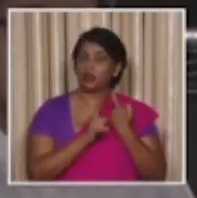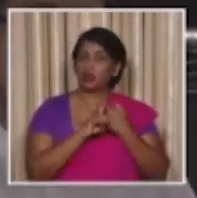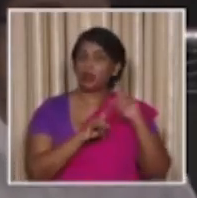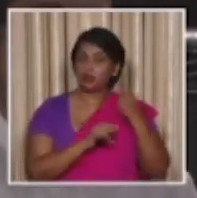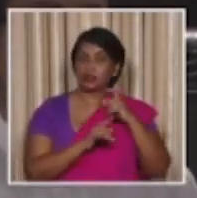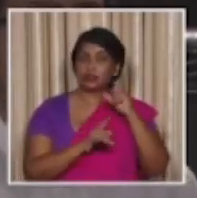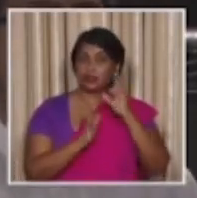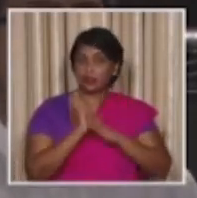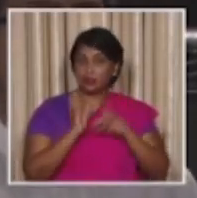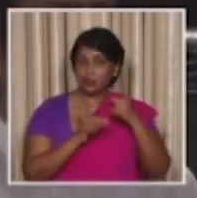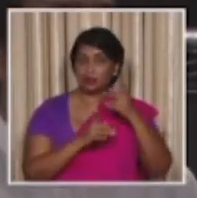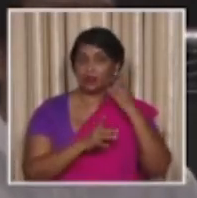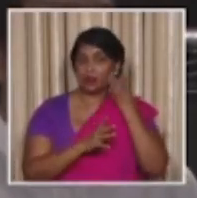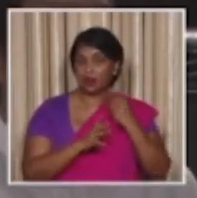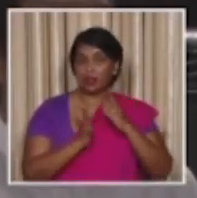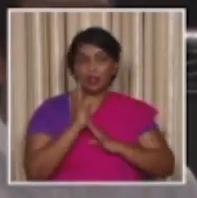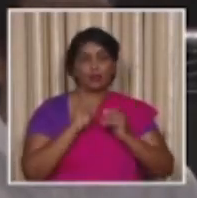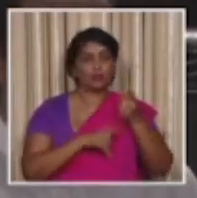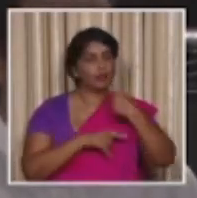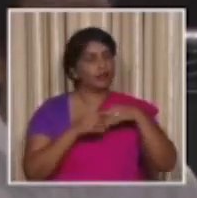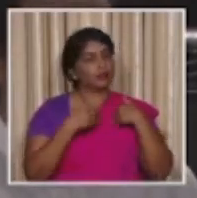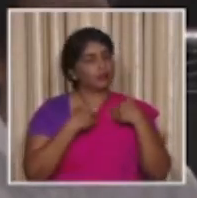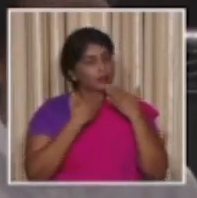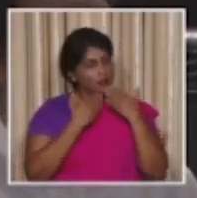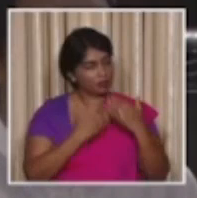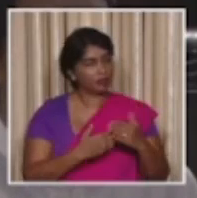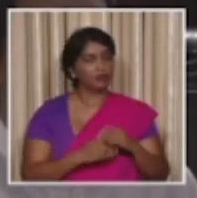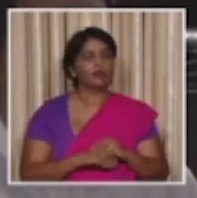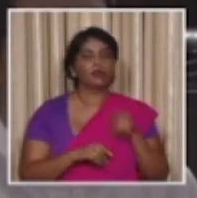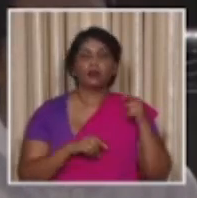මහනගර සභාවේ නාගරික මන්ත්‍රීවරුන්ට ස්තුතිවන්ත වෙනවා සහ